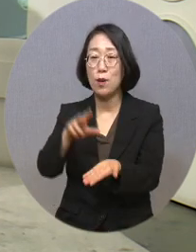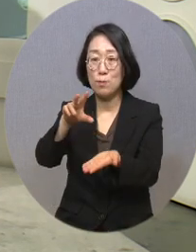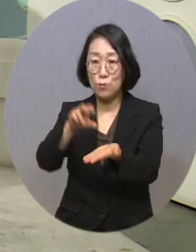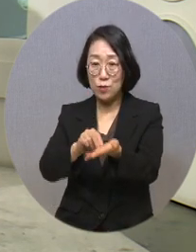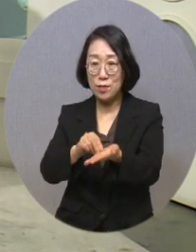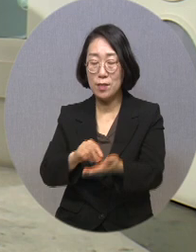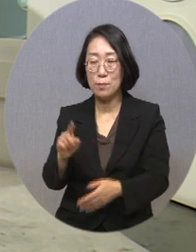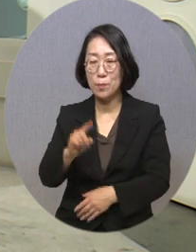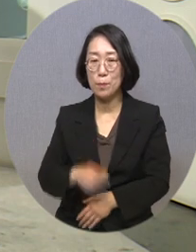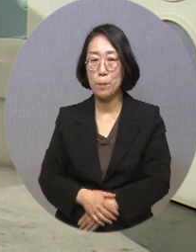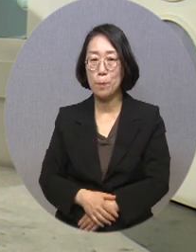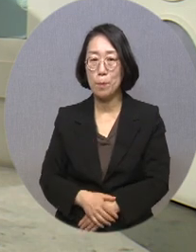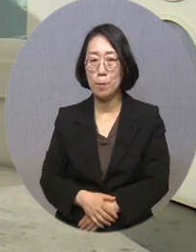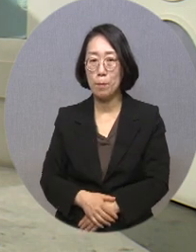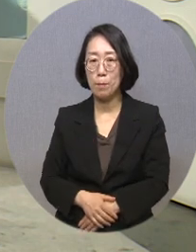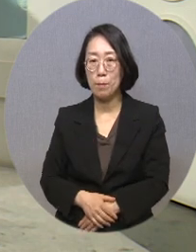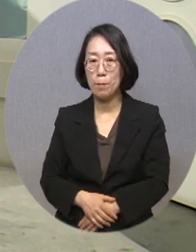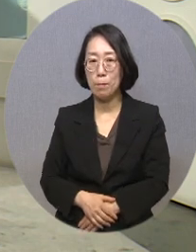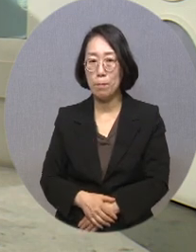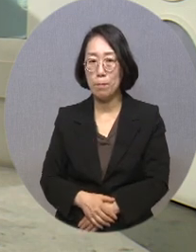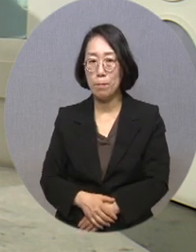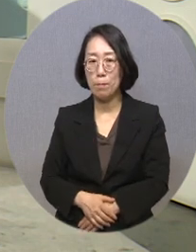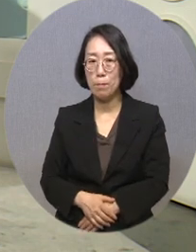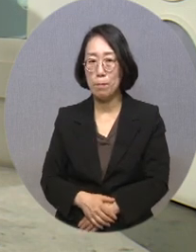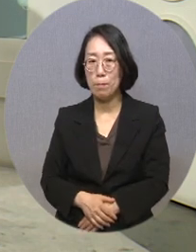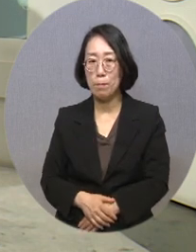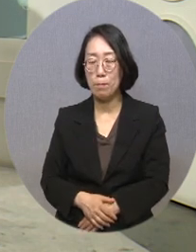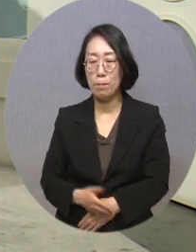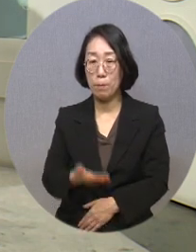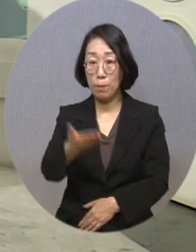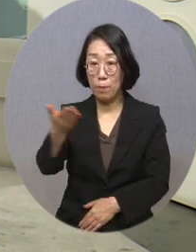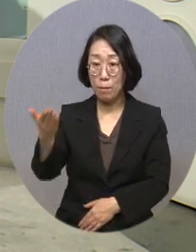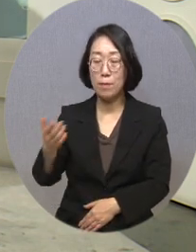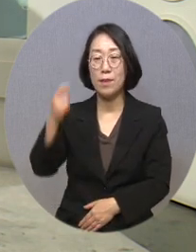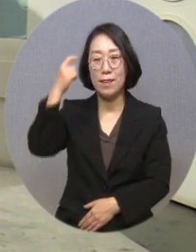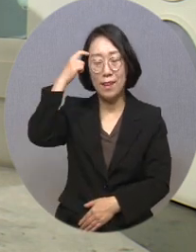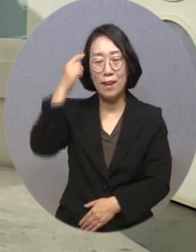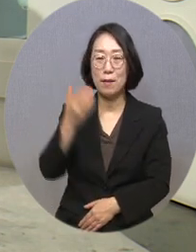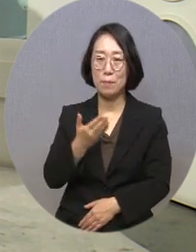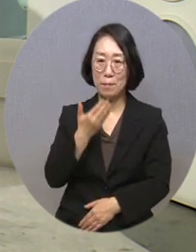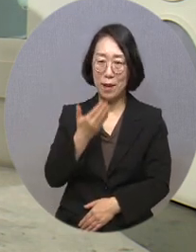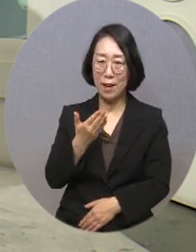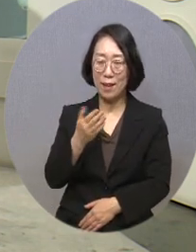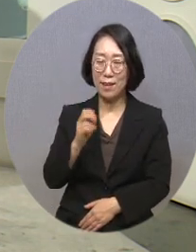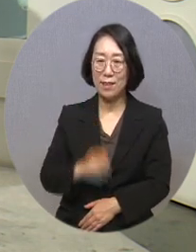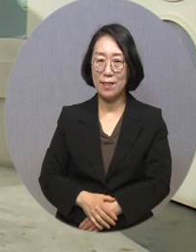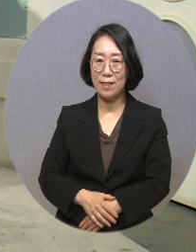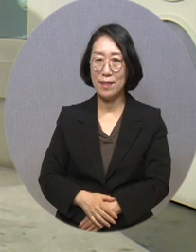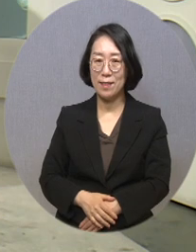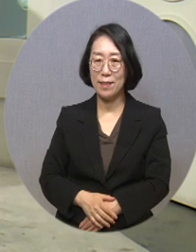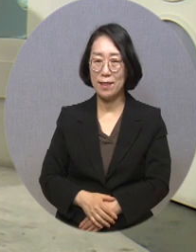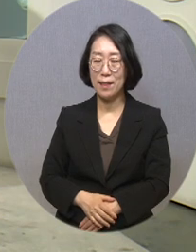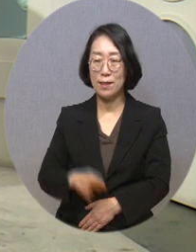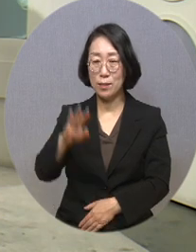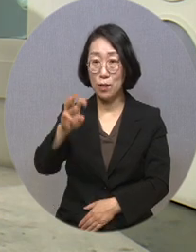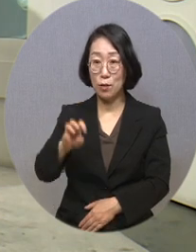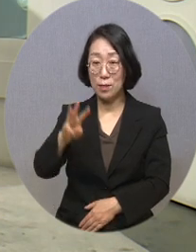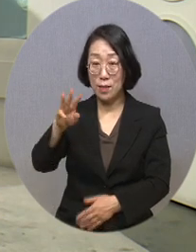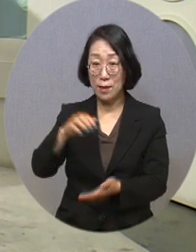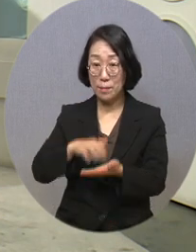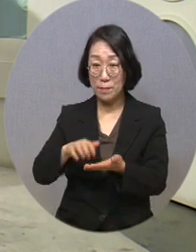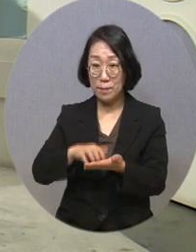이게 딱 해서 상상을 오히려 이제 하셨을 수도 있을 것 같은데 33개 아젠다가 원래